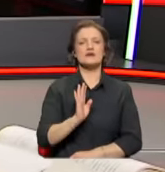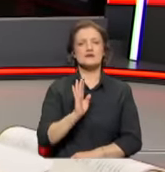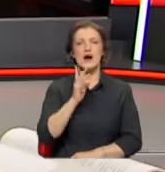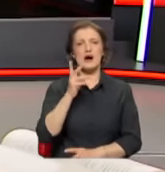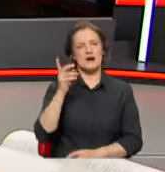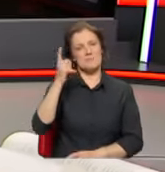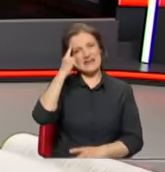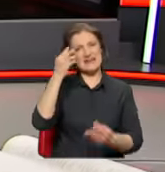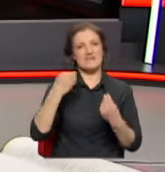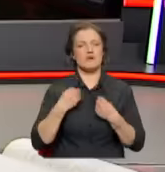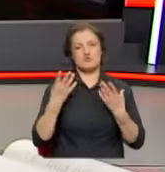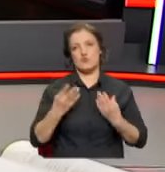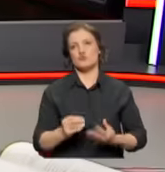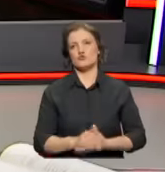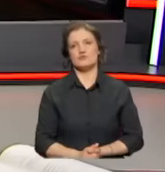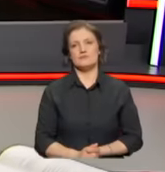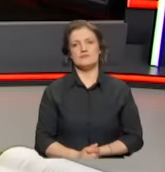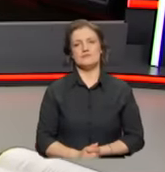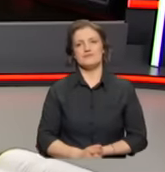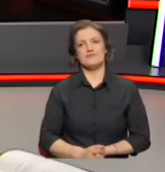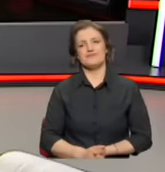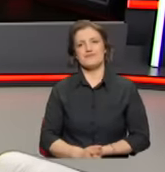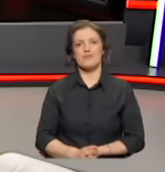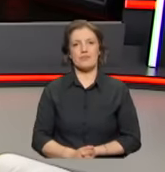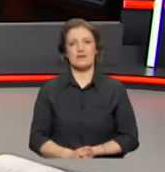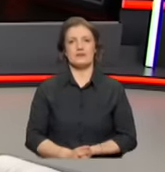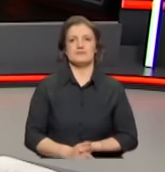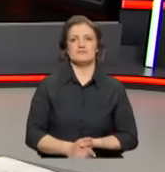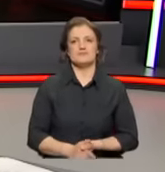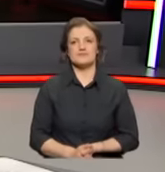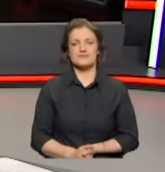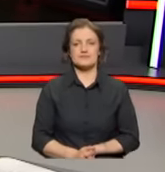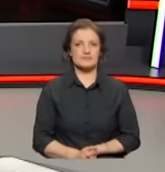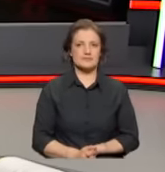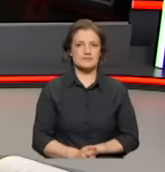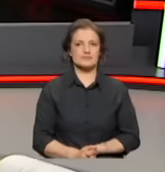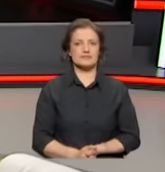bir miktar aydınlanmış oluruz. Hasretle bekliyoruz.